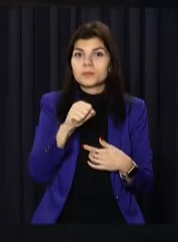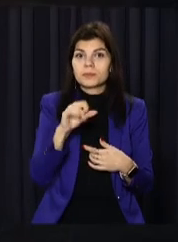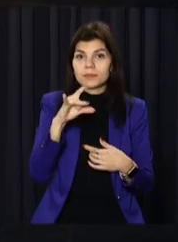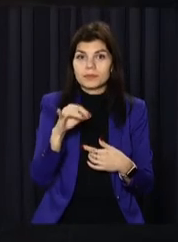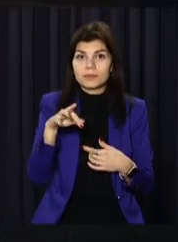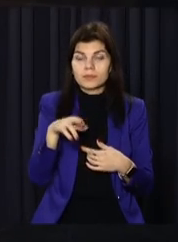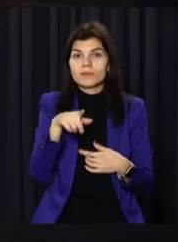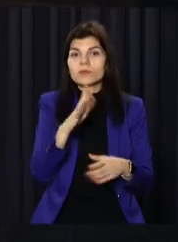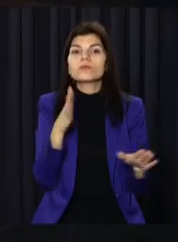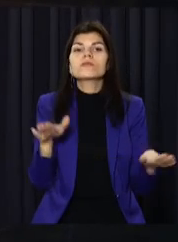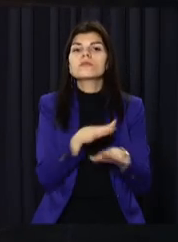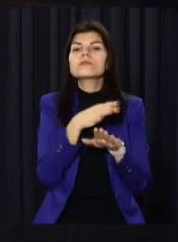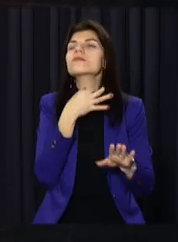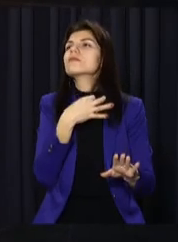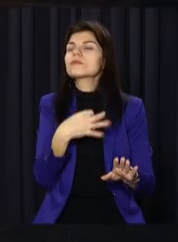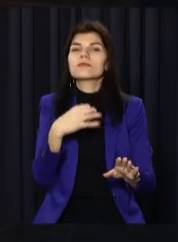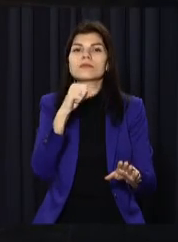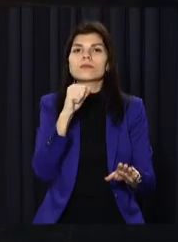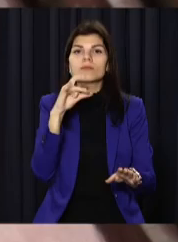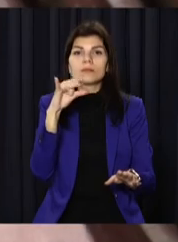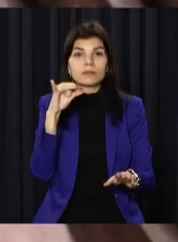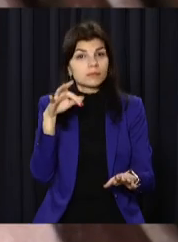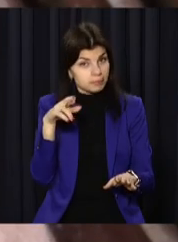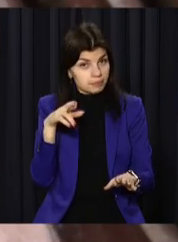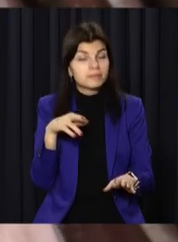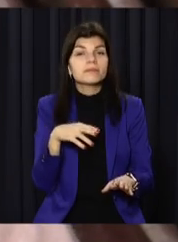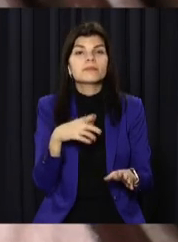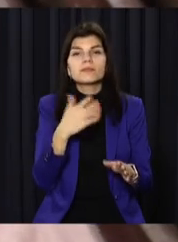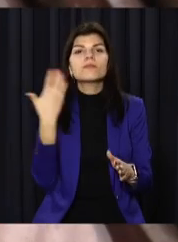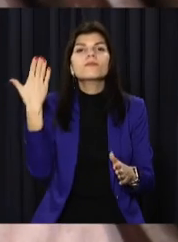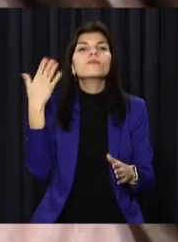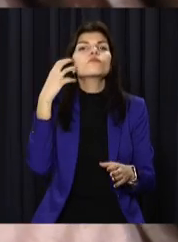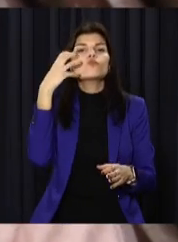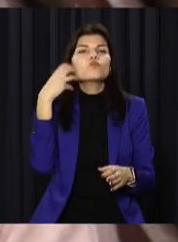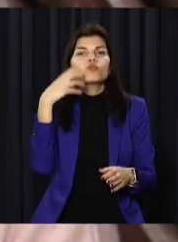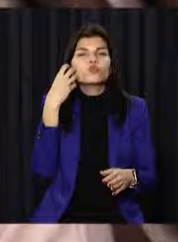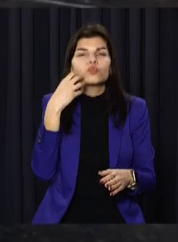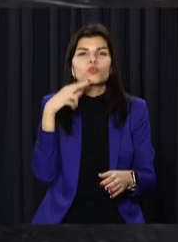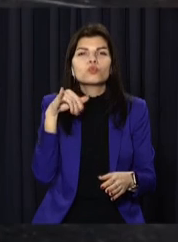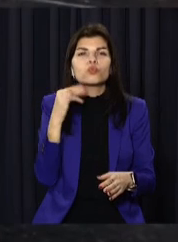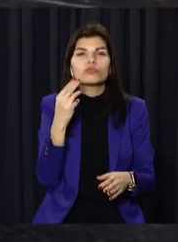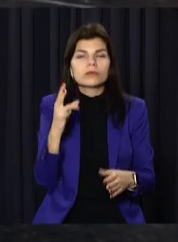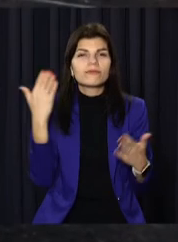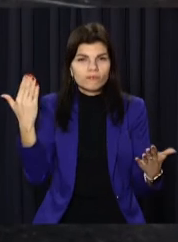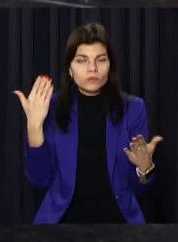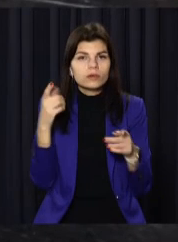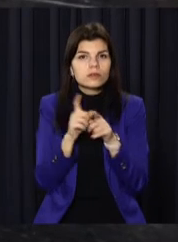виконуватиме арію онучки графині Лізу в опері за одноіменною повістю Пушкіна «Пікова дама».